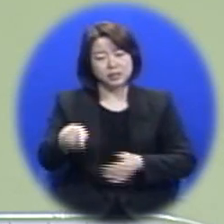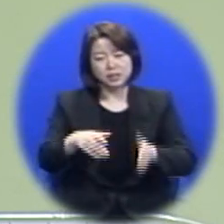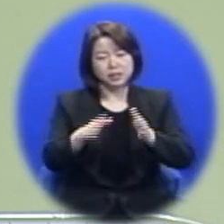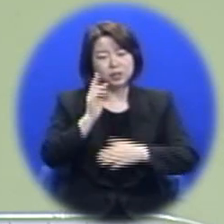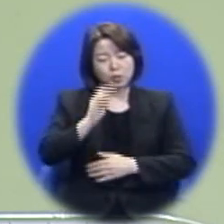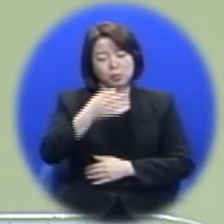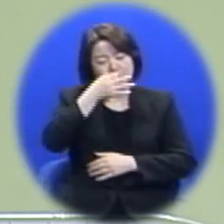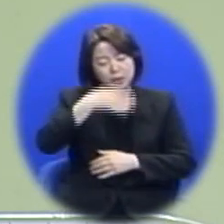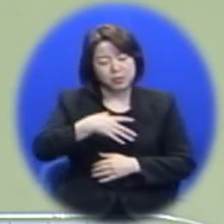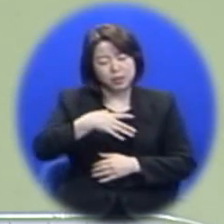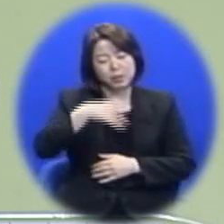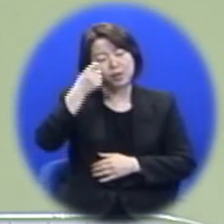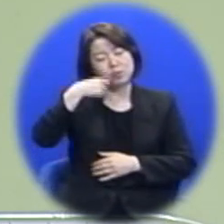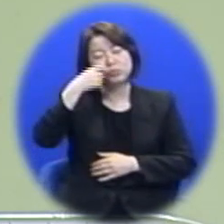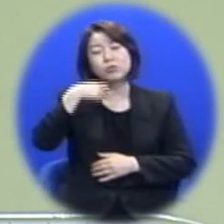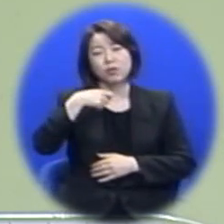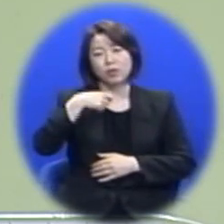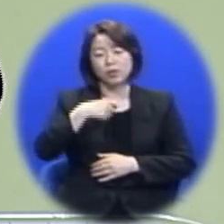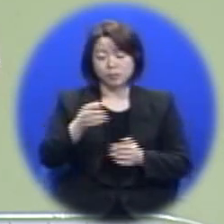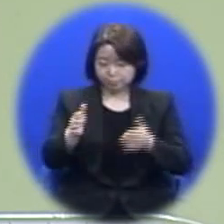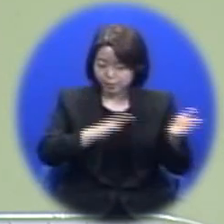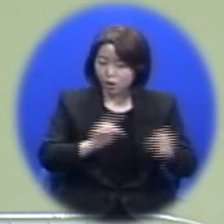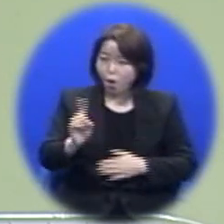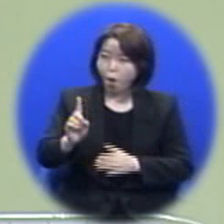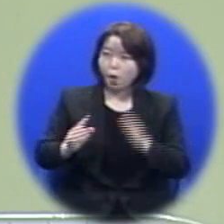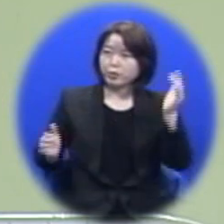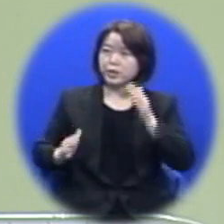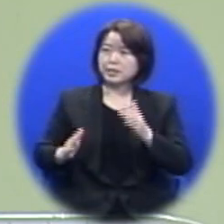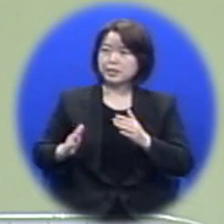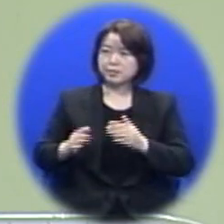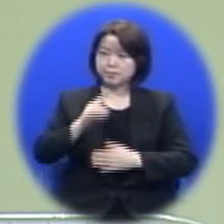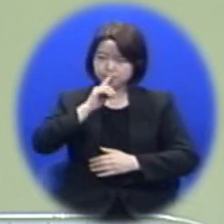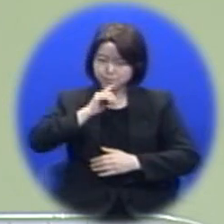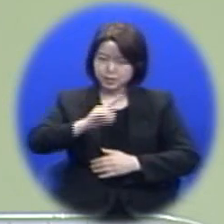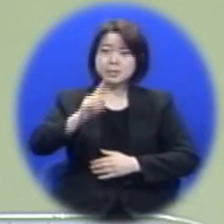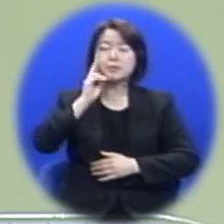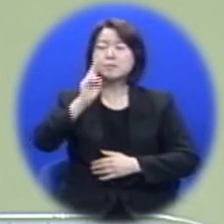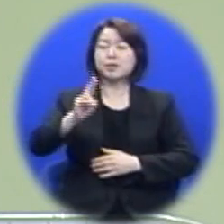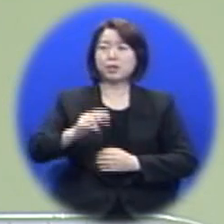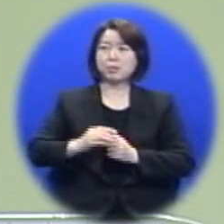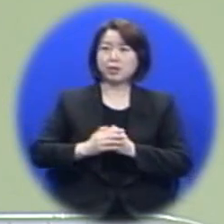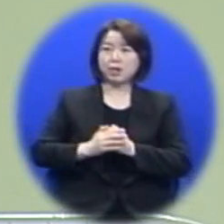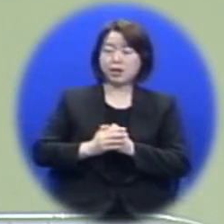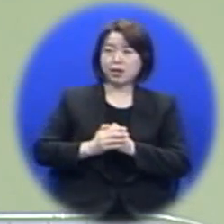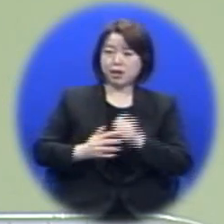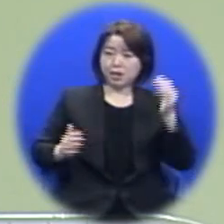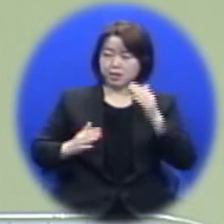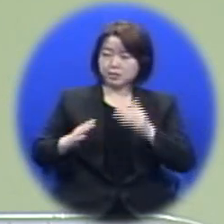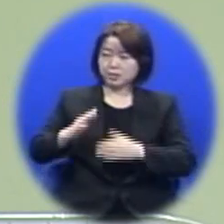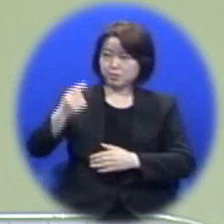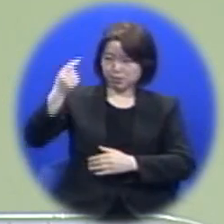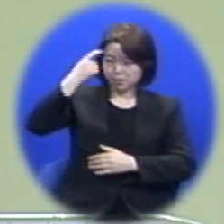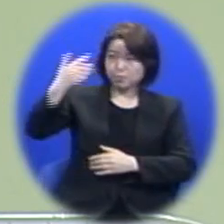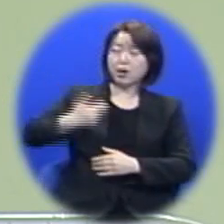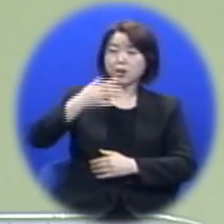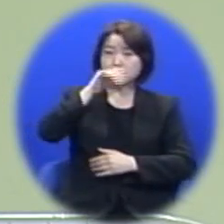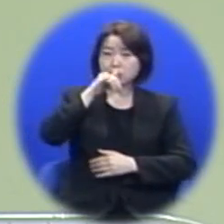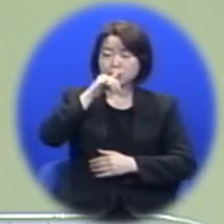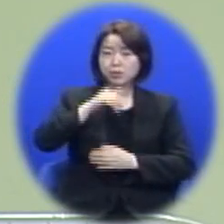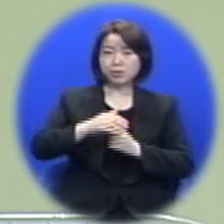울어요 어떤 학생은 노골적으로 저에게 따지는 질문을 했습니다